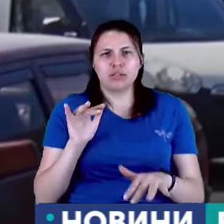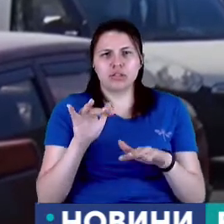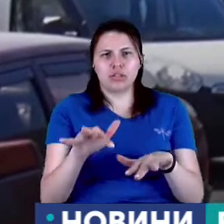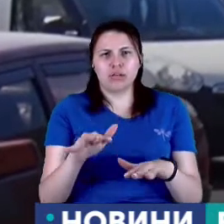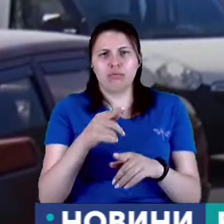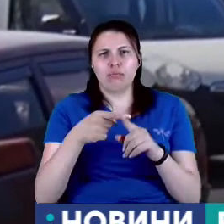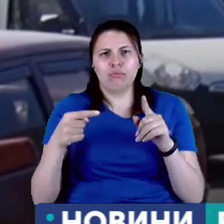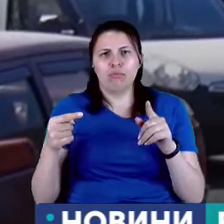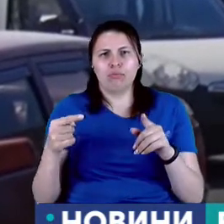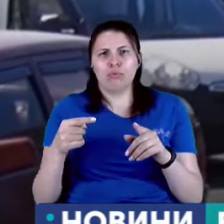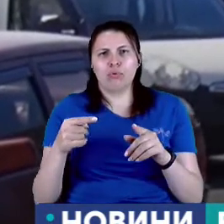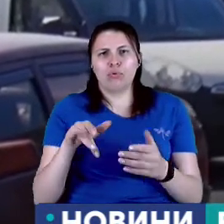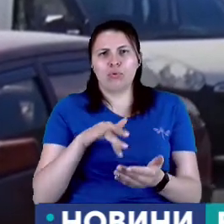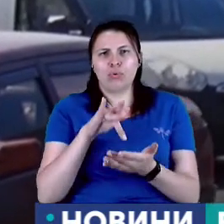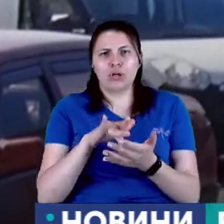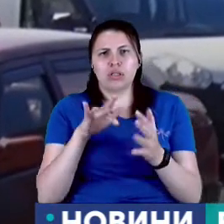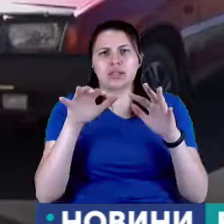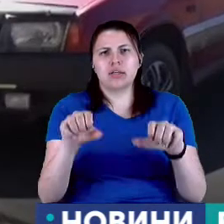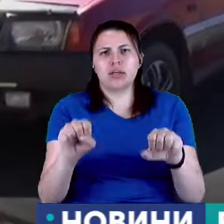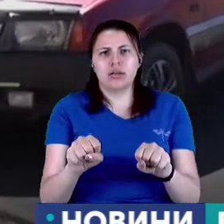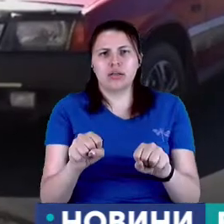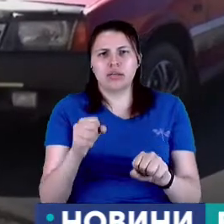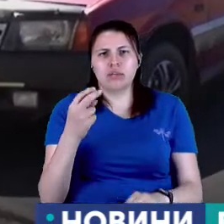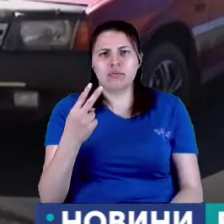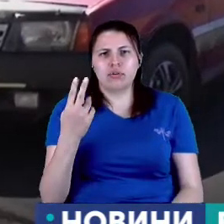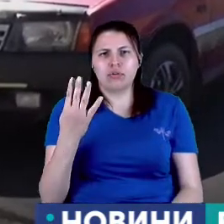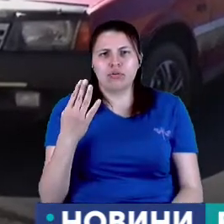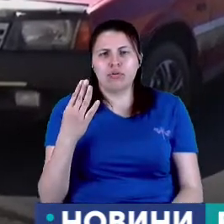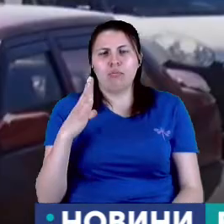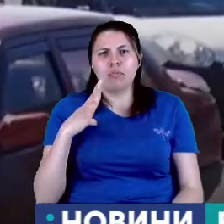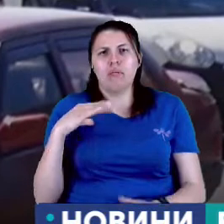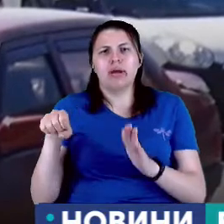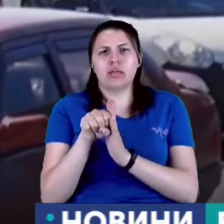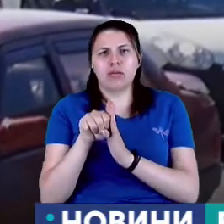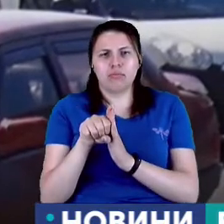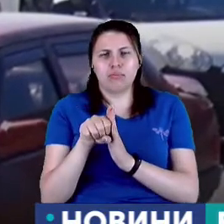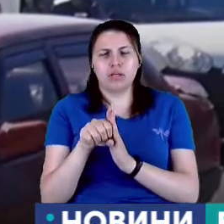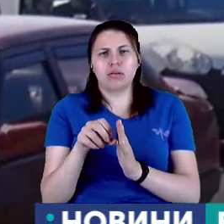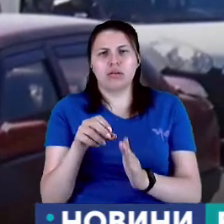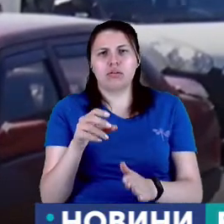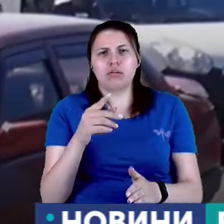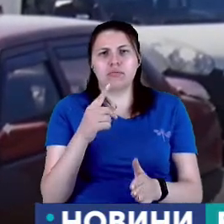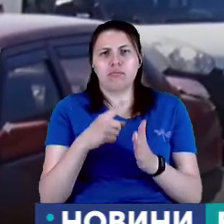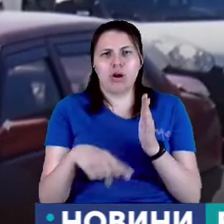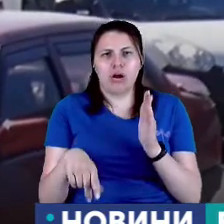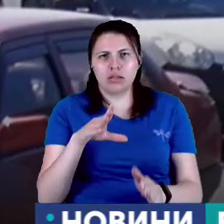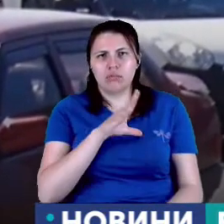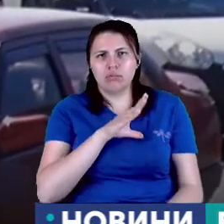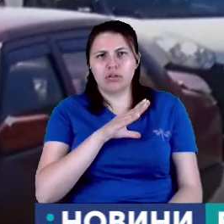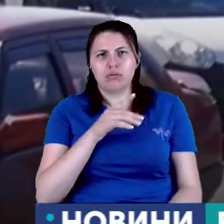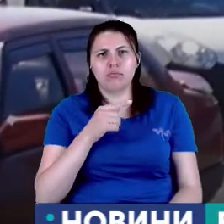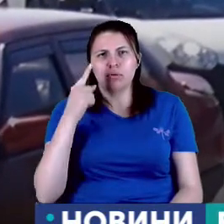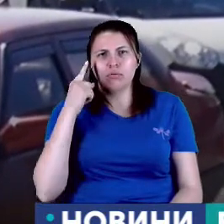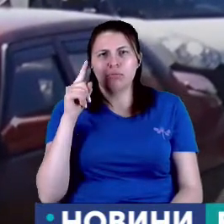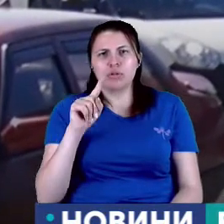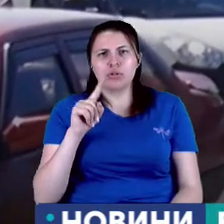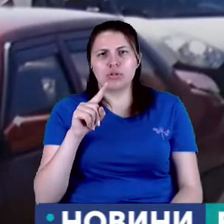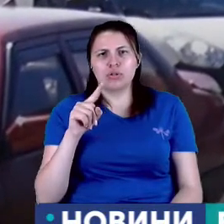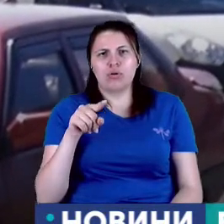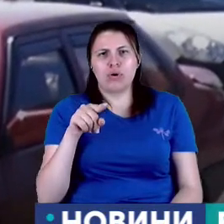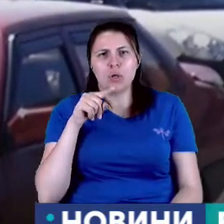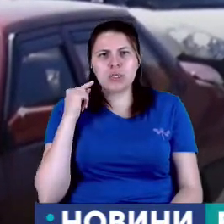двоє хлопців з 24-ки, у нас кілька ранених були. Почали закріплятися на половині міста. І думали, що, якщо чесно, що доблесні російські найомники будуть нас, як